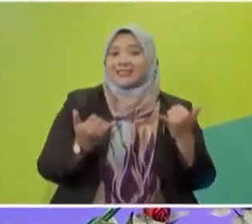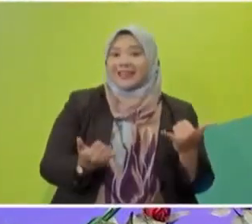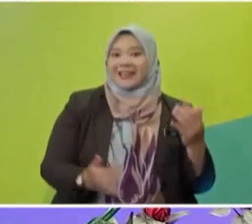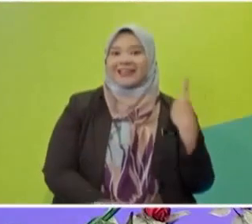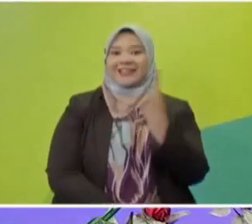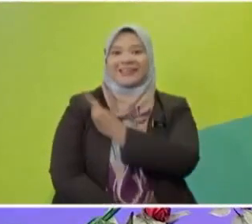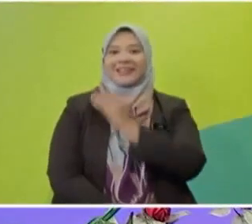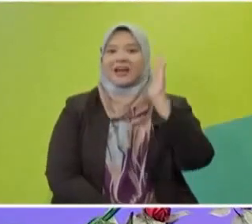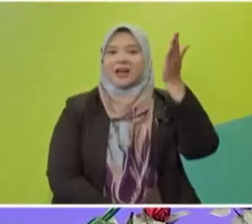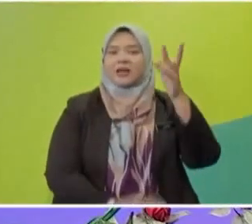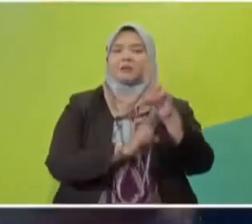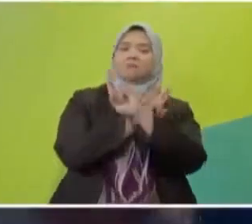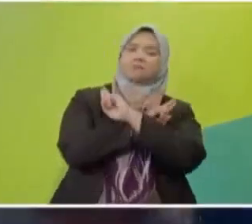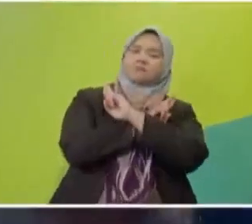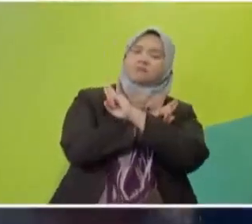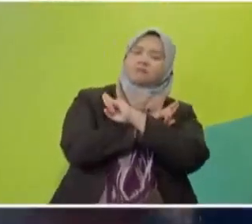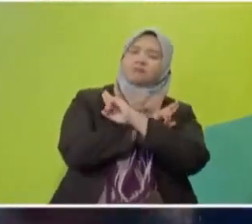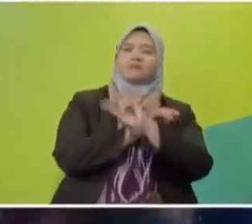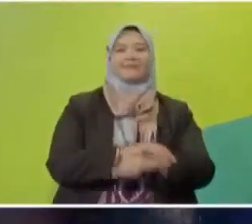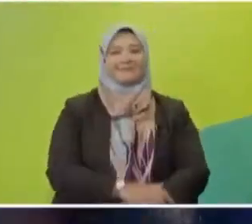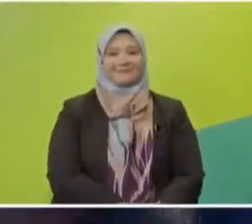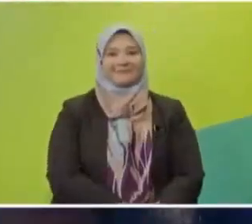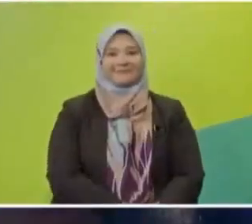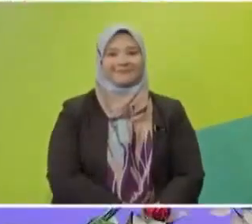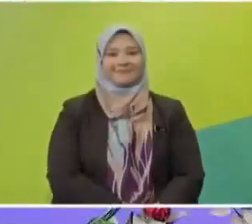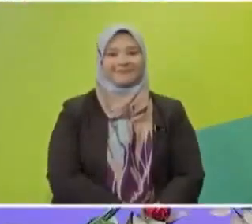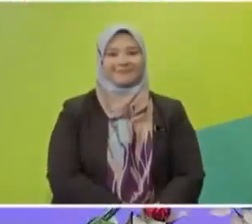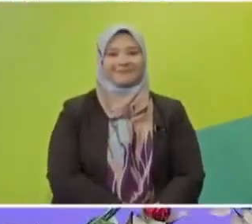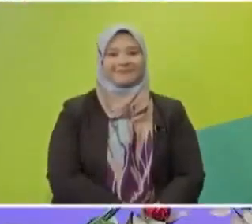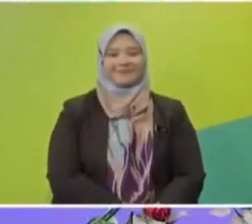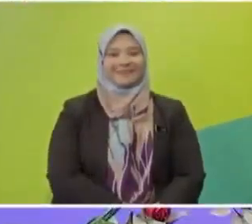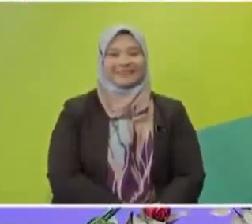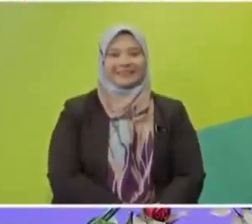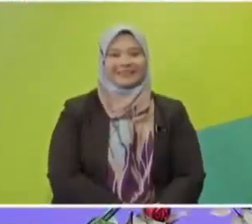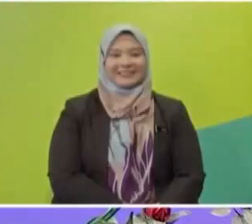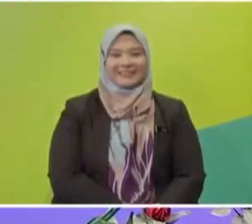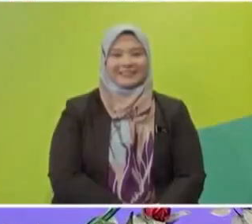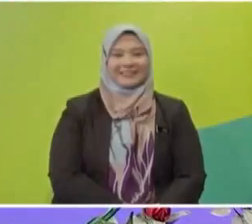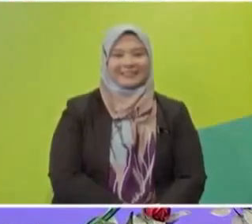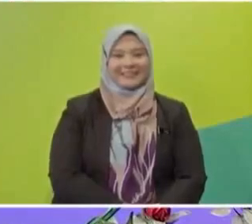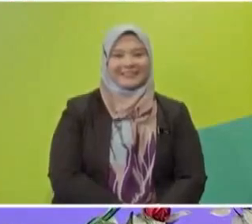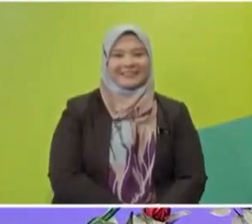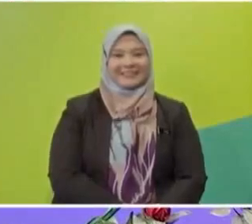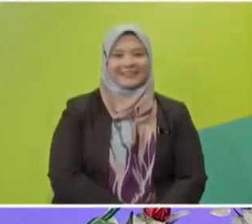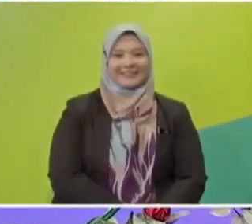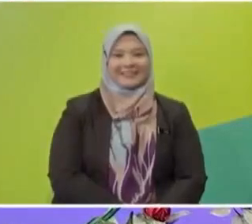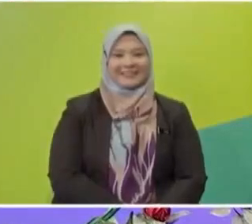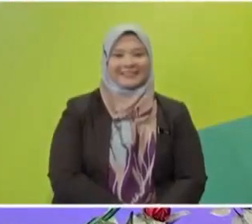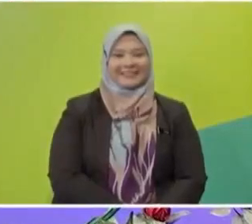cikgu. Boleh. Baik. Kita berehat seketika. Kita kembali selepas ini Didik TV KPM.